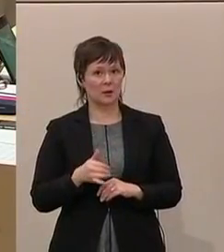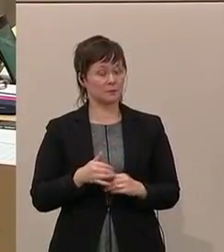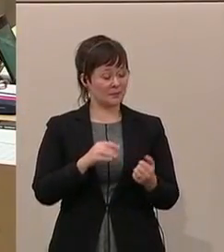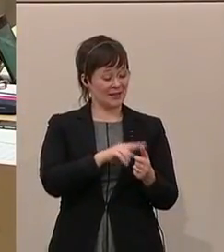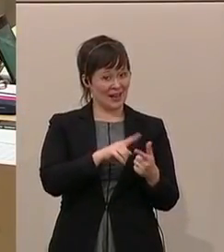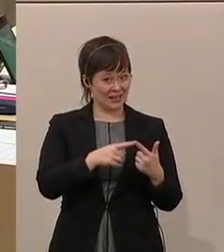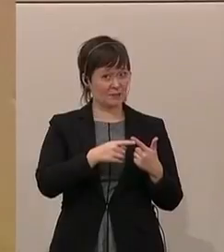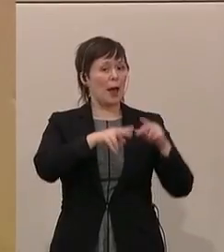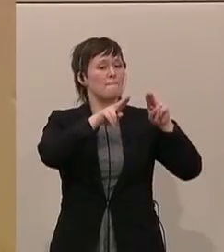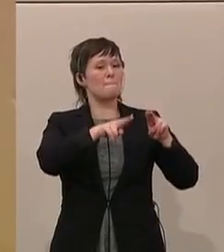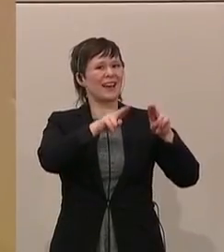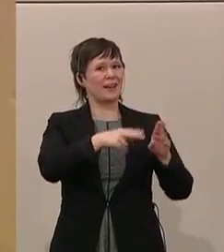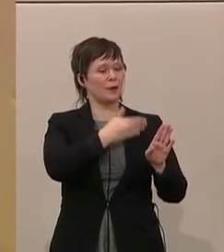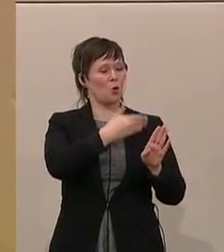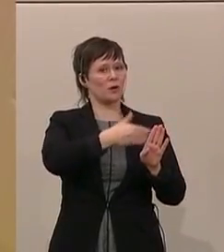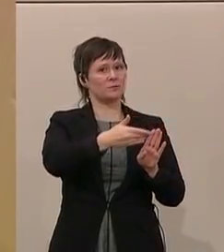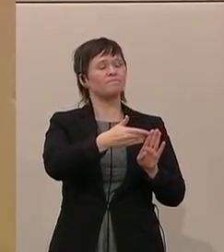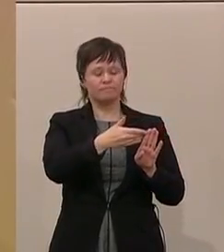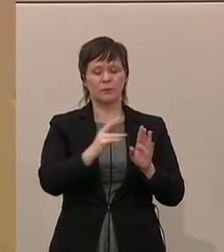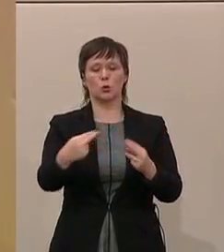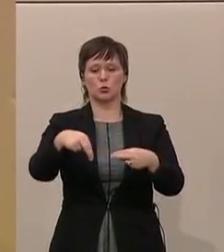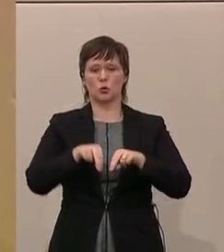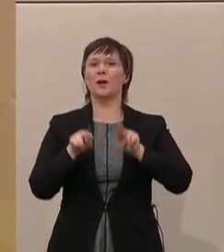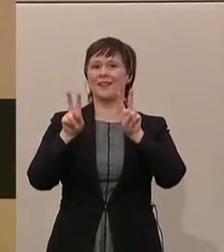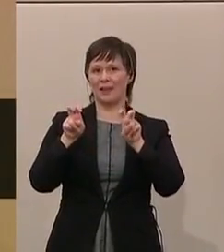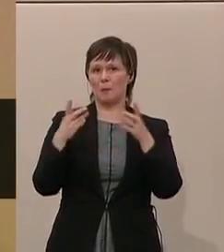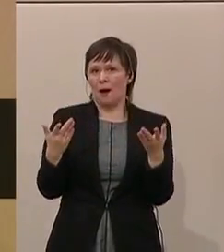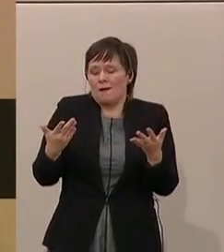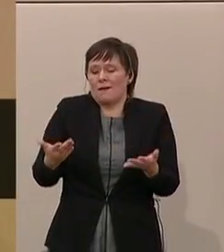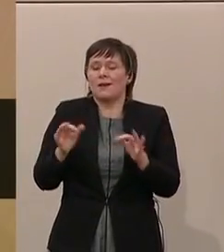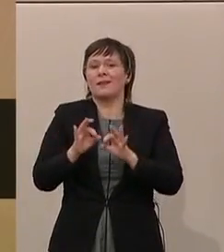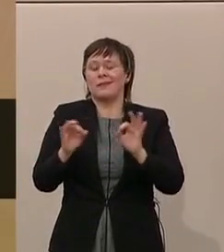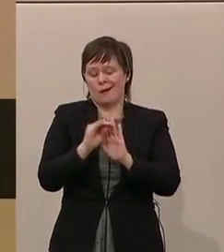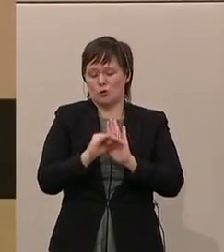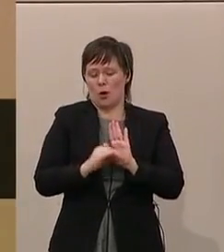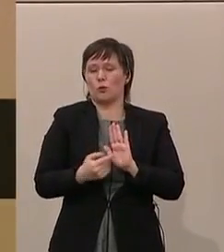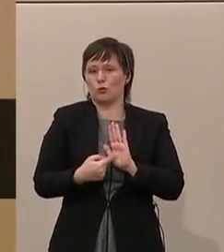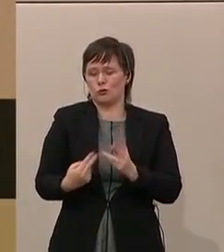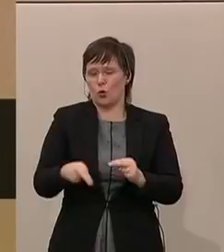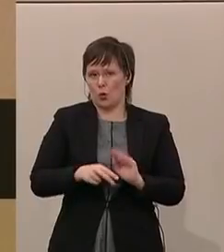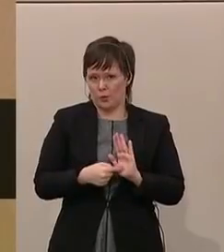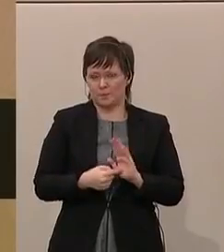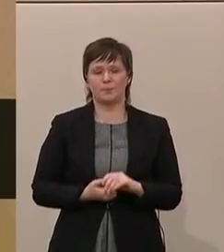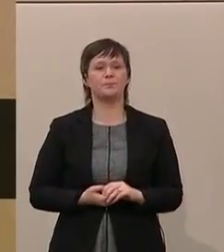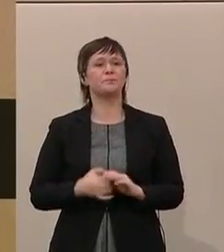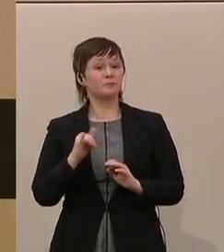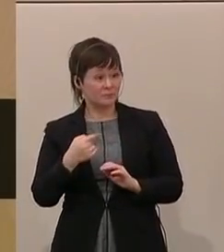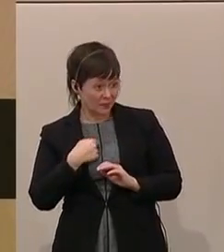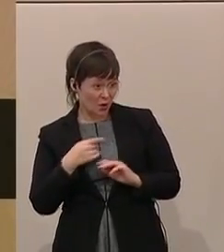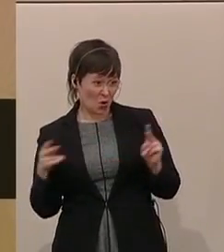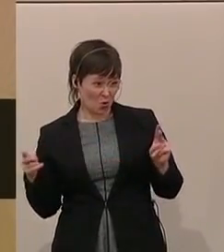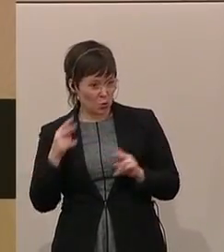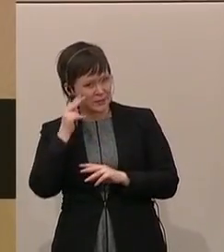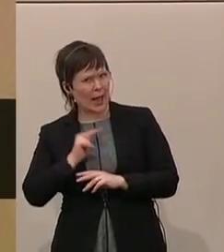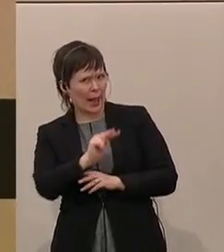wieder zurück zur Tagesordnung, aber trotzdem lassen wir doch kurz einmal einen Einblick geben auf den moralischen Zustand